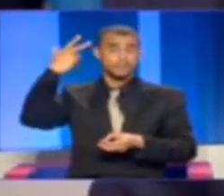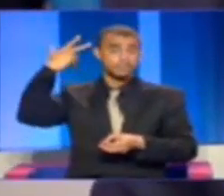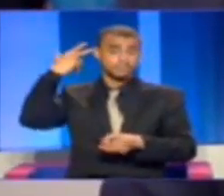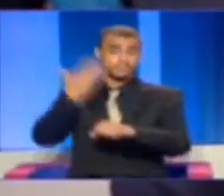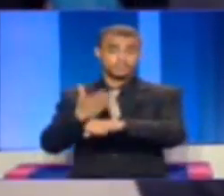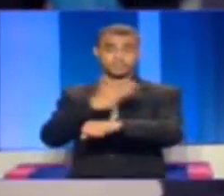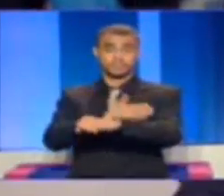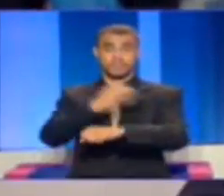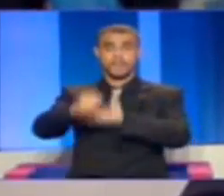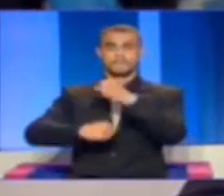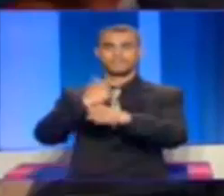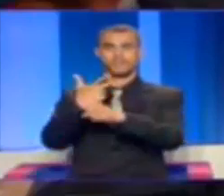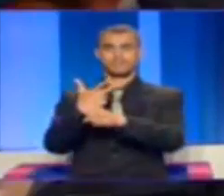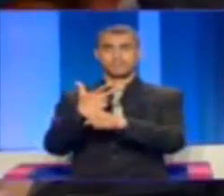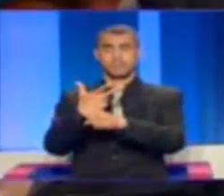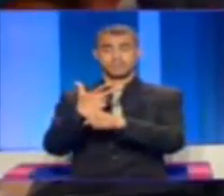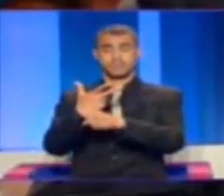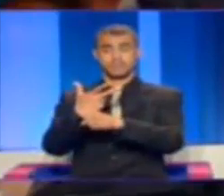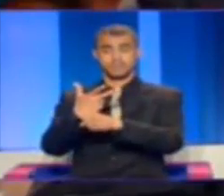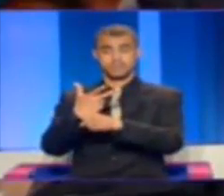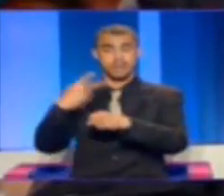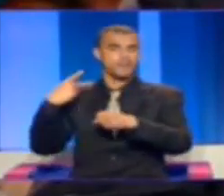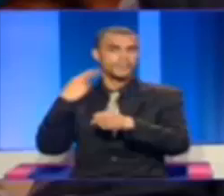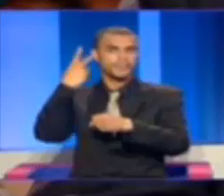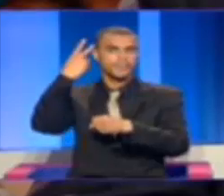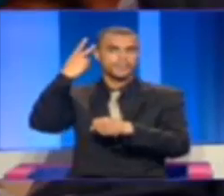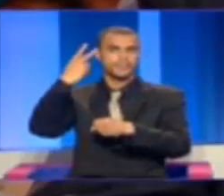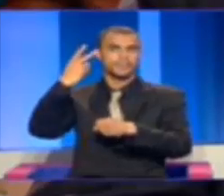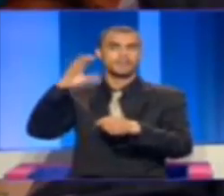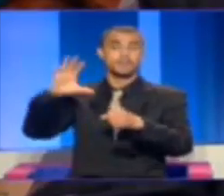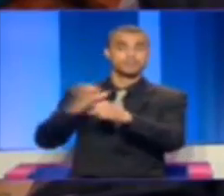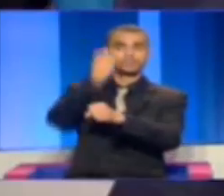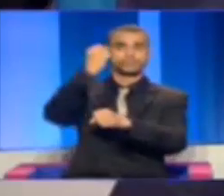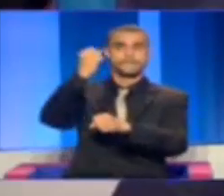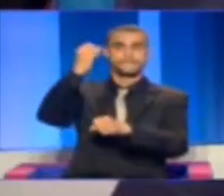100%، قل من 3 سنوات. ملي تنفوتوا 3 سنوات وتنزيدوا